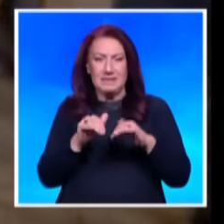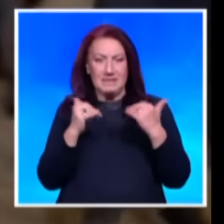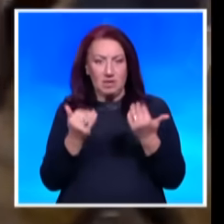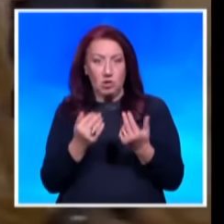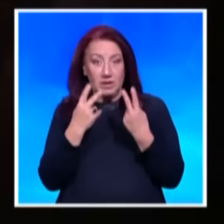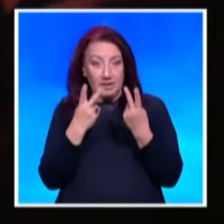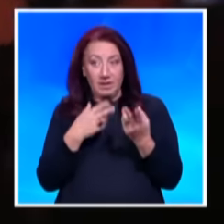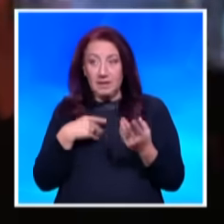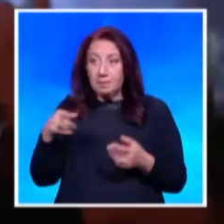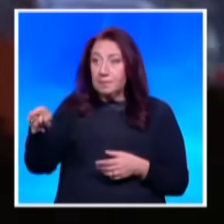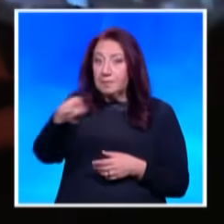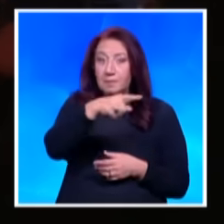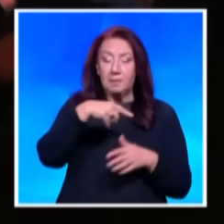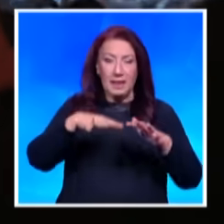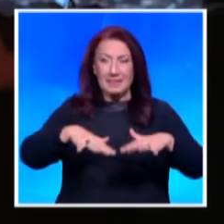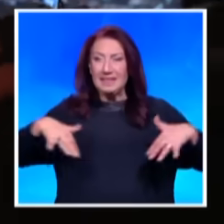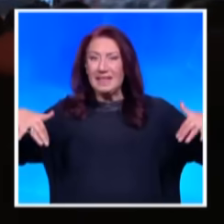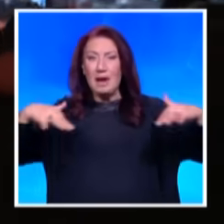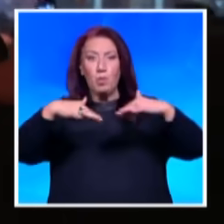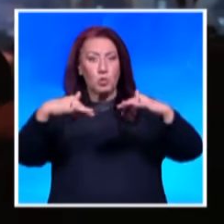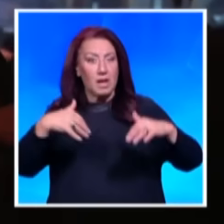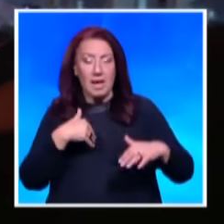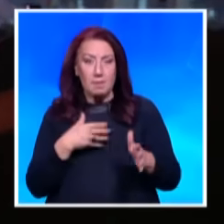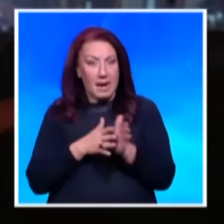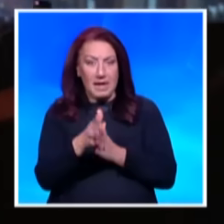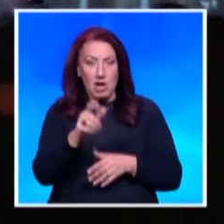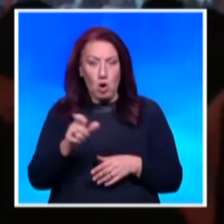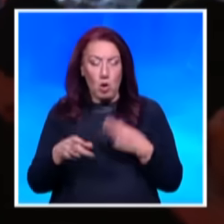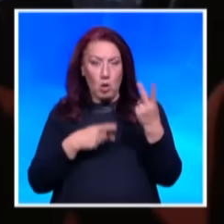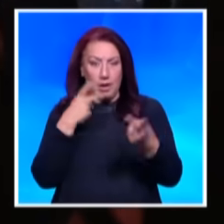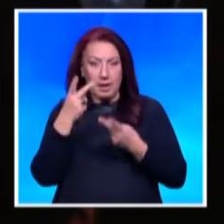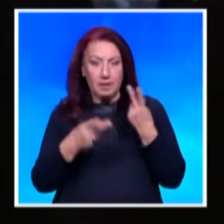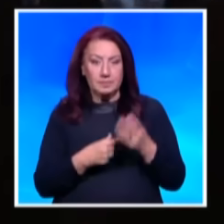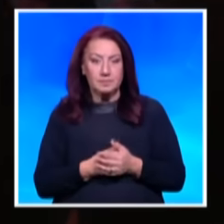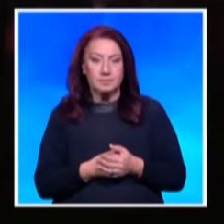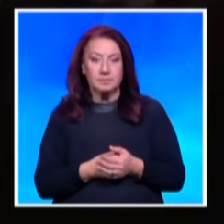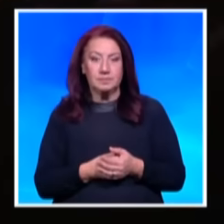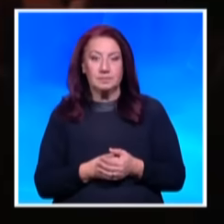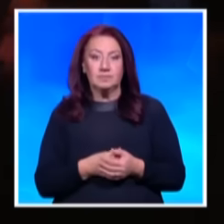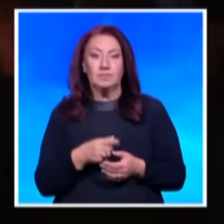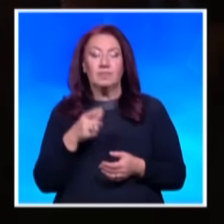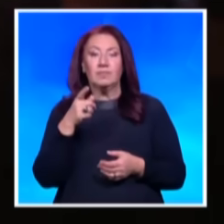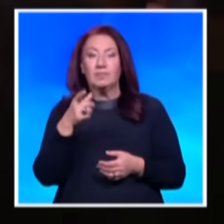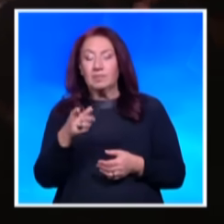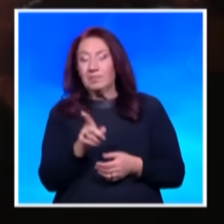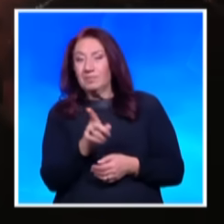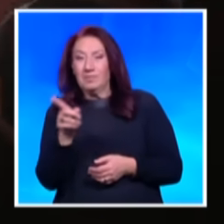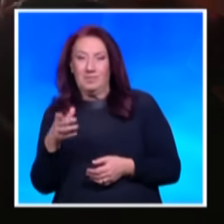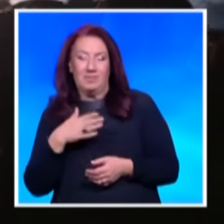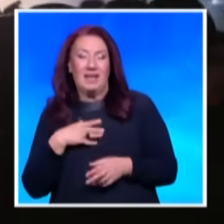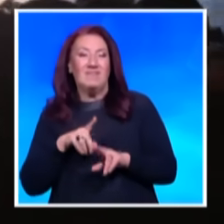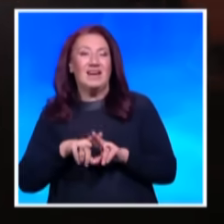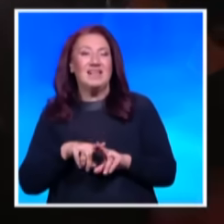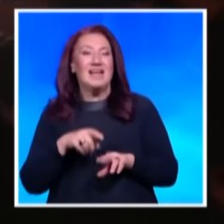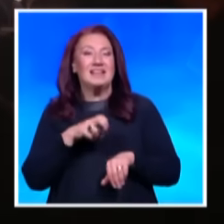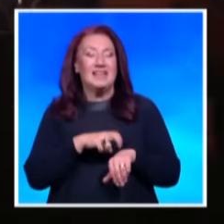зрители по трибуните. Но след малко, сега към агитките на футболните отбори Ивелина Драгнева е при тези на ЦСКА, а Антоан